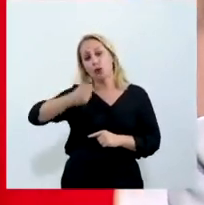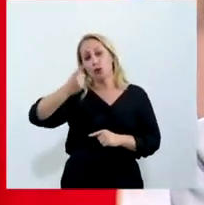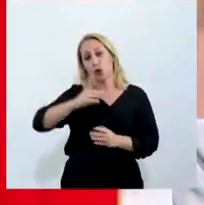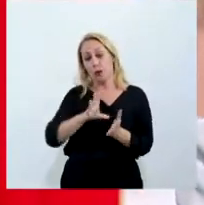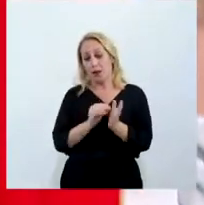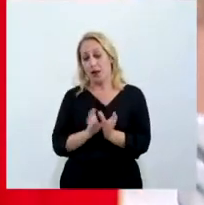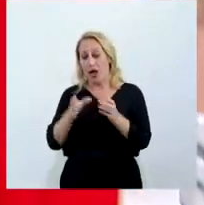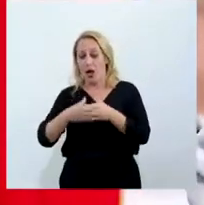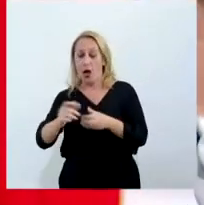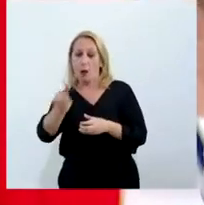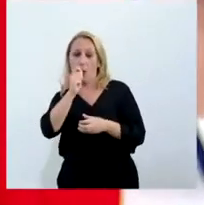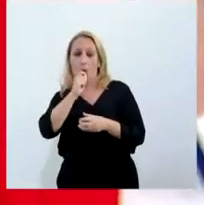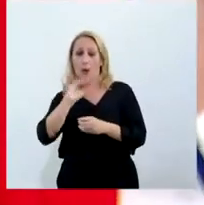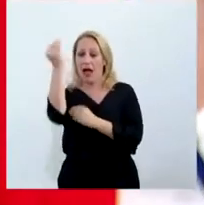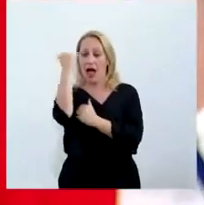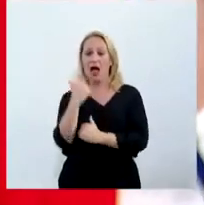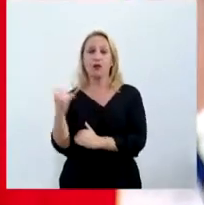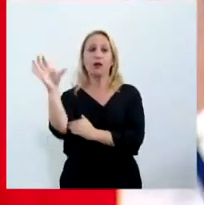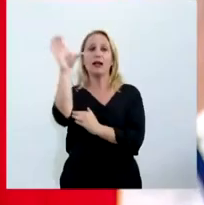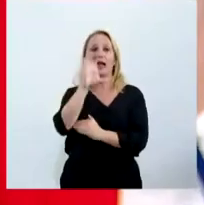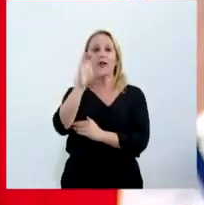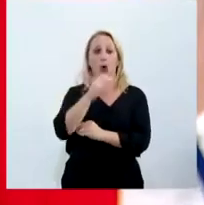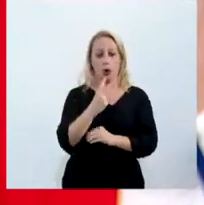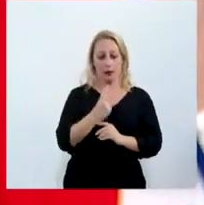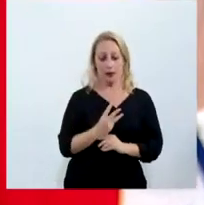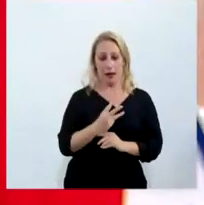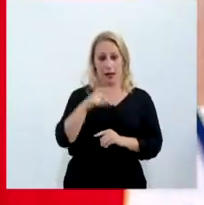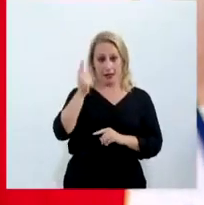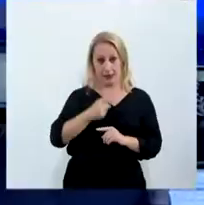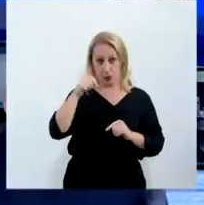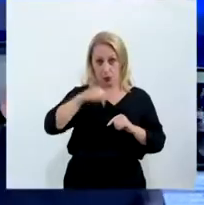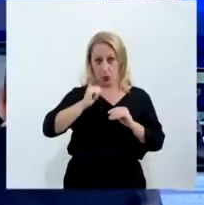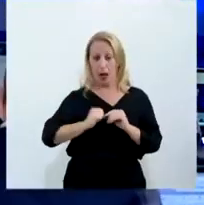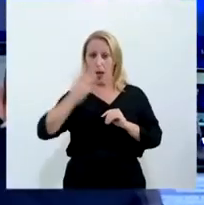κόμματος στη Βουλή ή στην Ευρωβουλή από το 3% στο 5%. Ευχαριστώ.